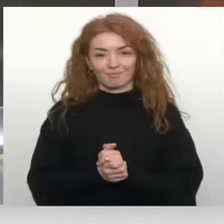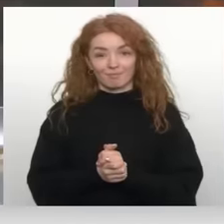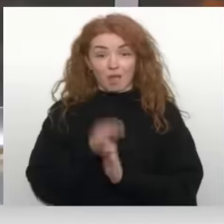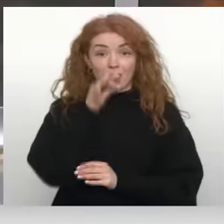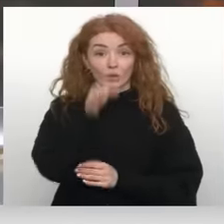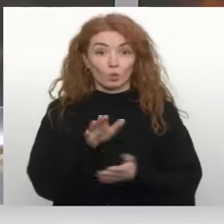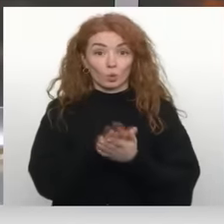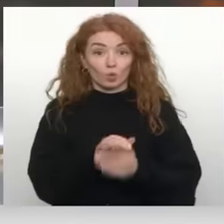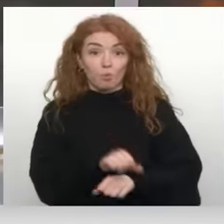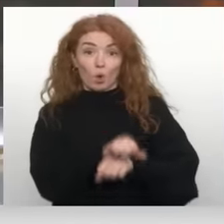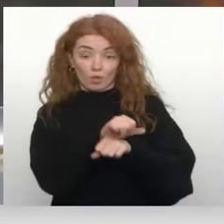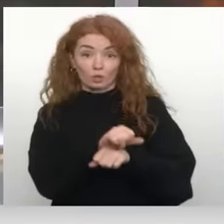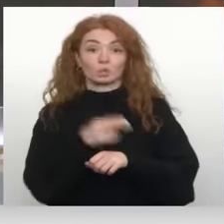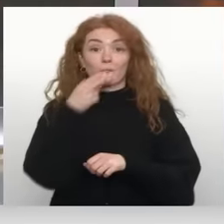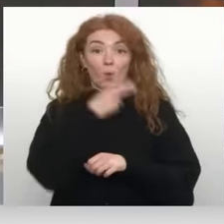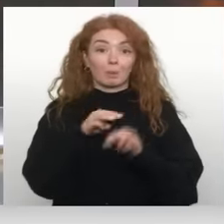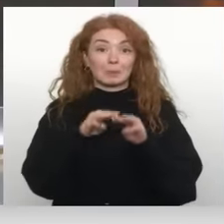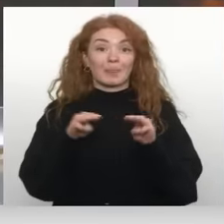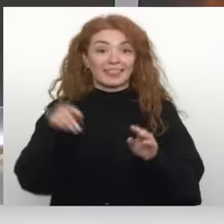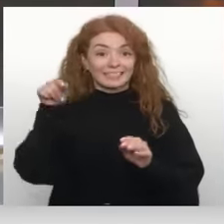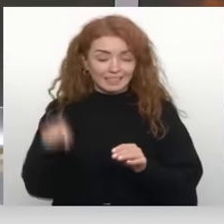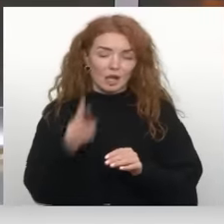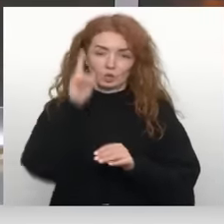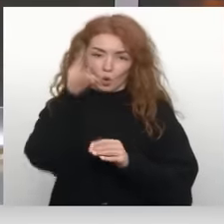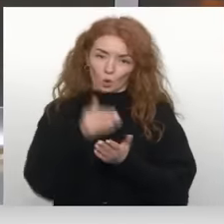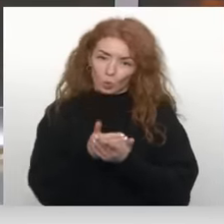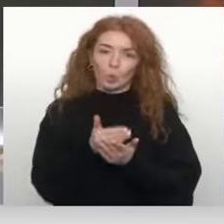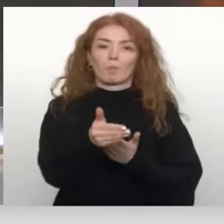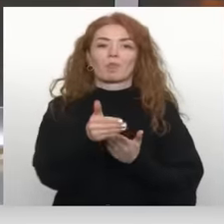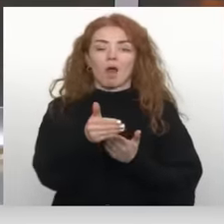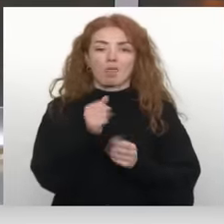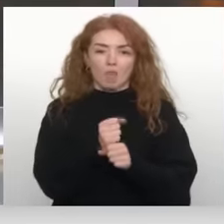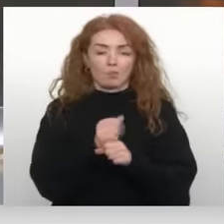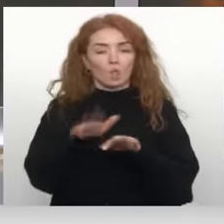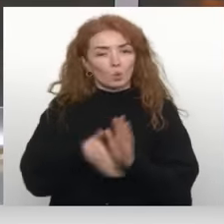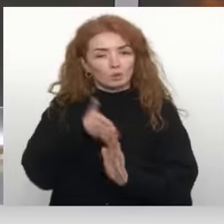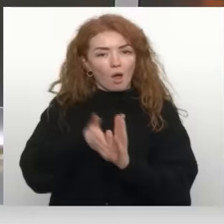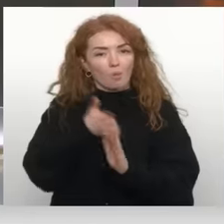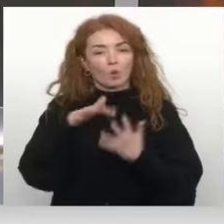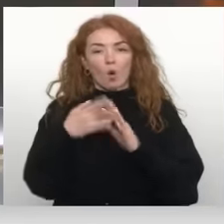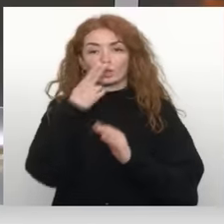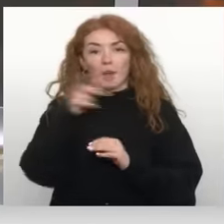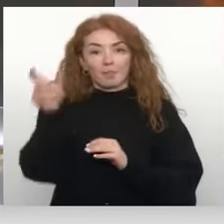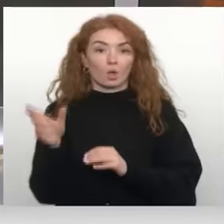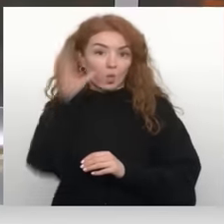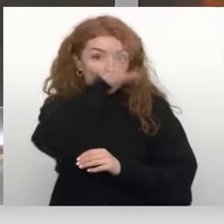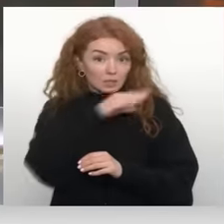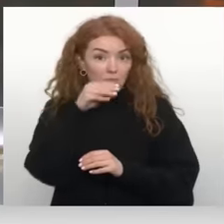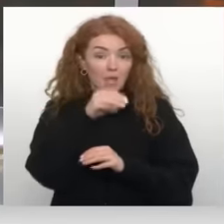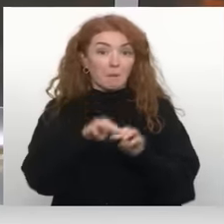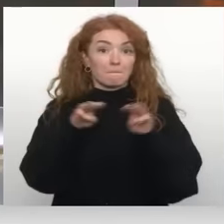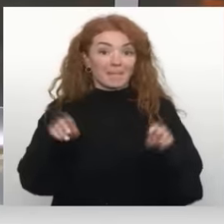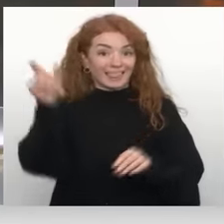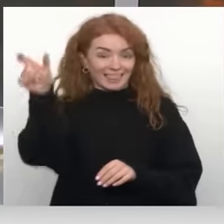Atbildot uz protestu, Zemkopības ministrijā sola turpināt iesākto, lai uzlabotu lauksaimnieku iespējas. Nozares ministrs